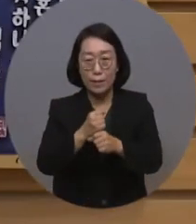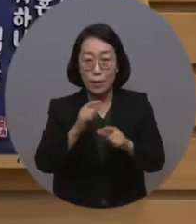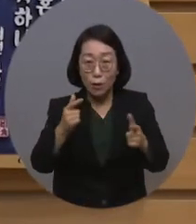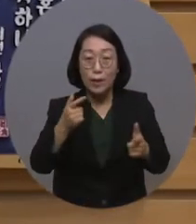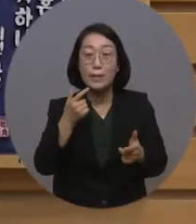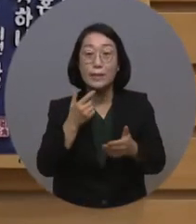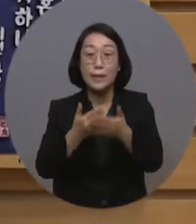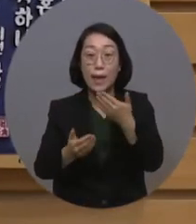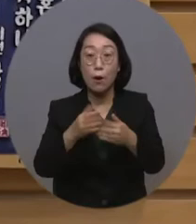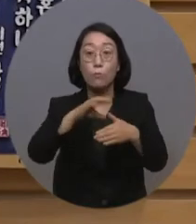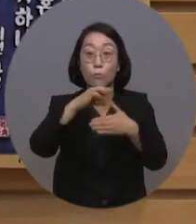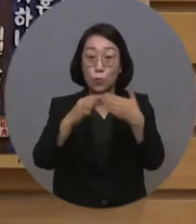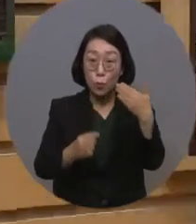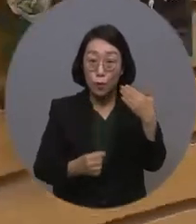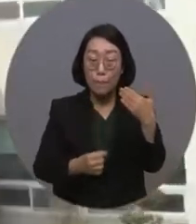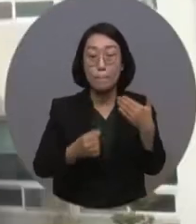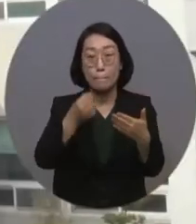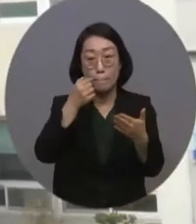프로그램도 진행됐습니다.